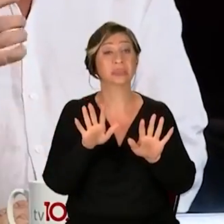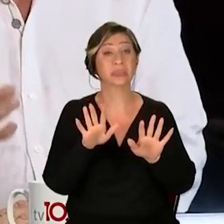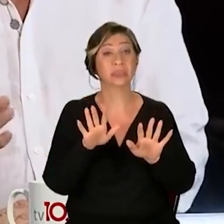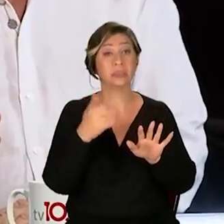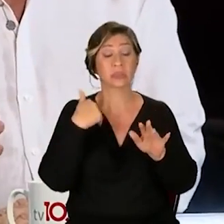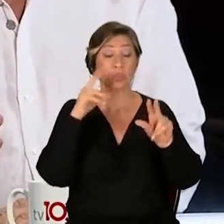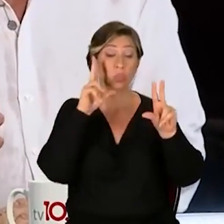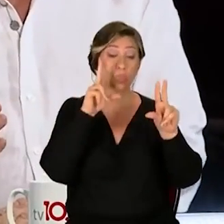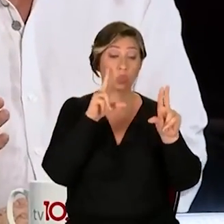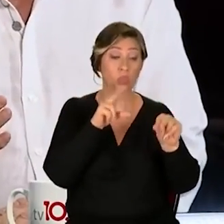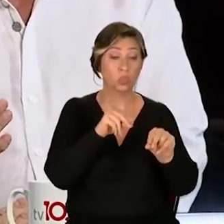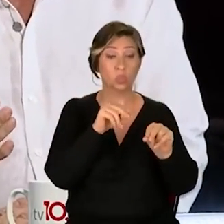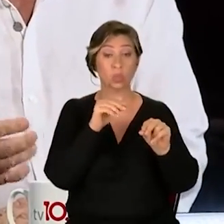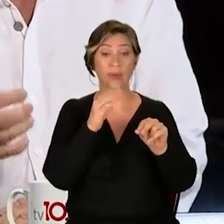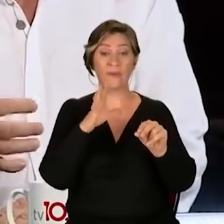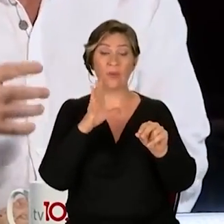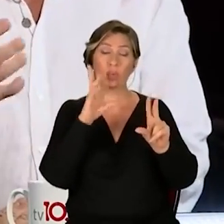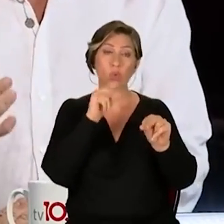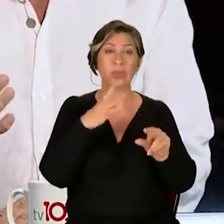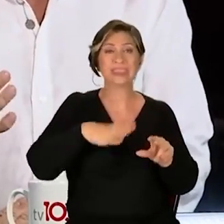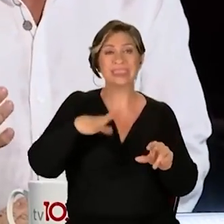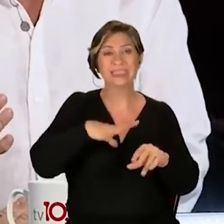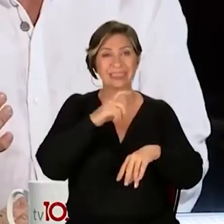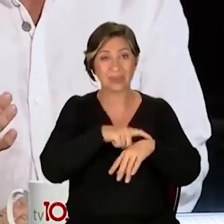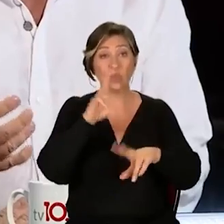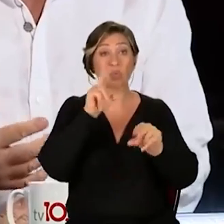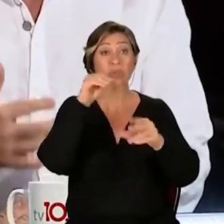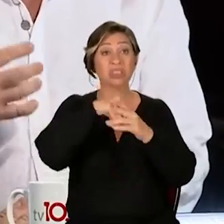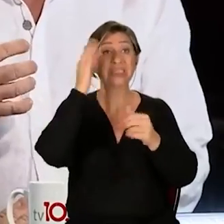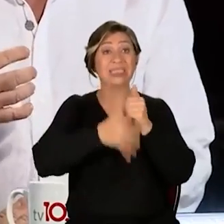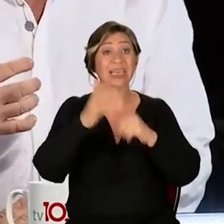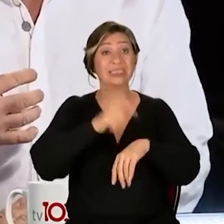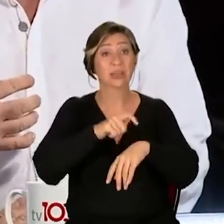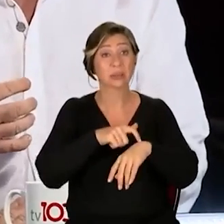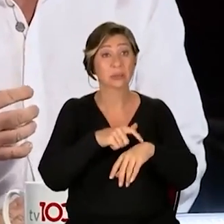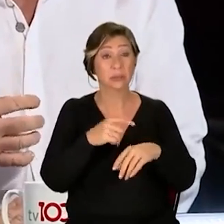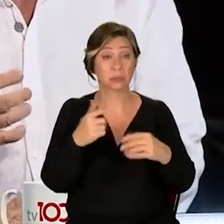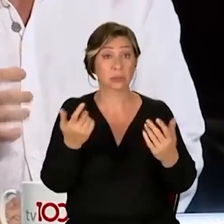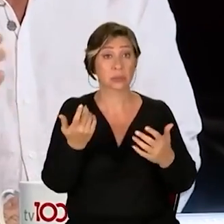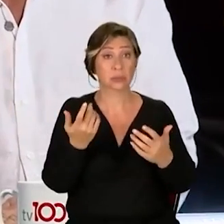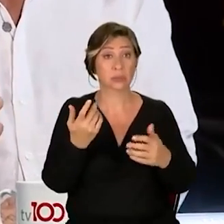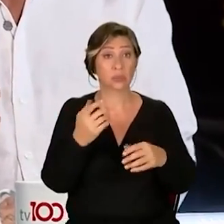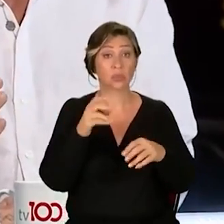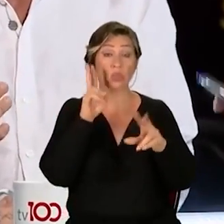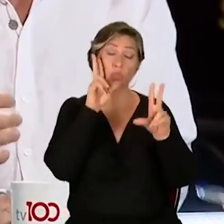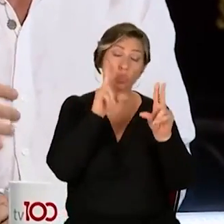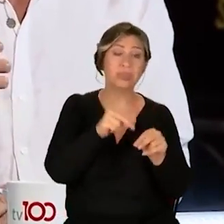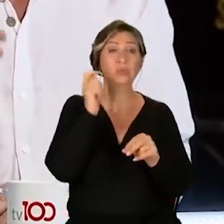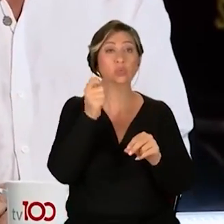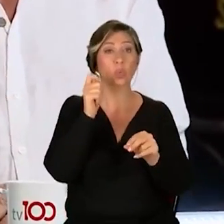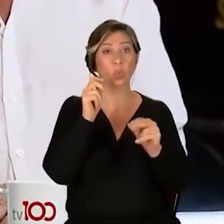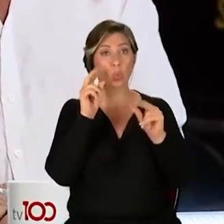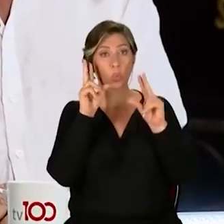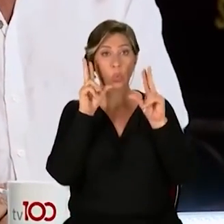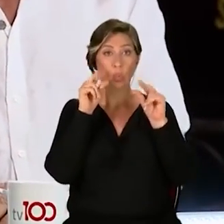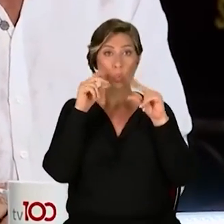bizim uykuya eğilimli saatlerimiz vardır. Bir de uyku için yasak saatler vardır. Yasak? O, yani uykunun zor olduğu, uyanıklığa